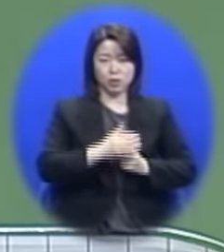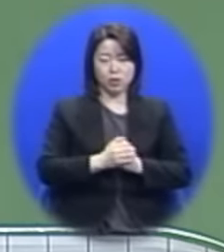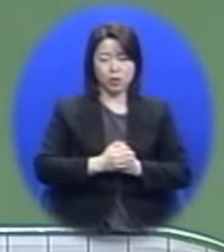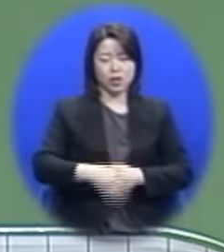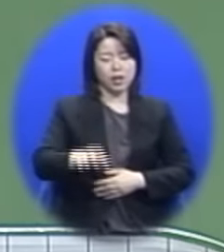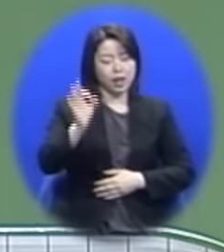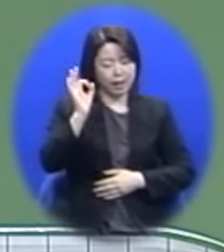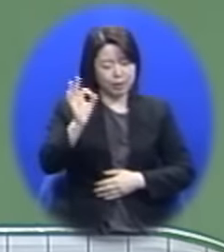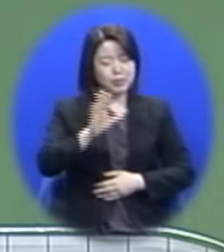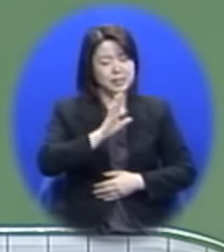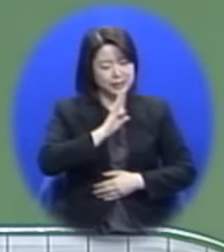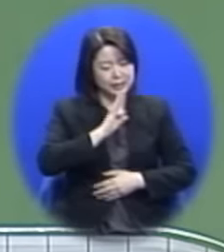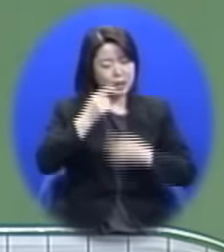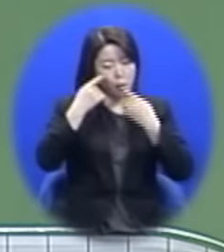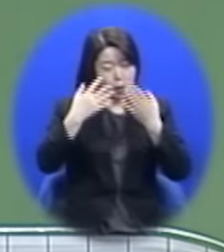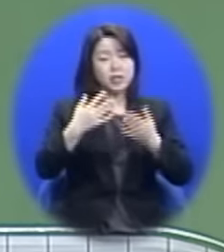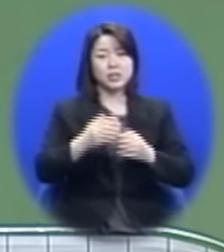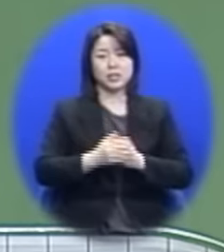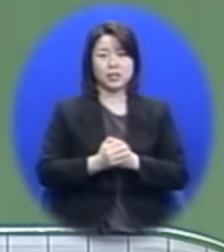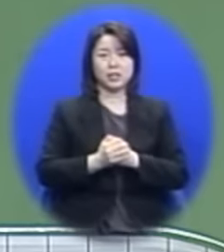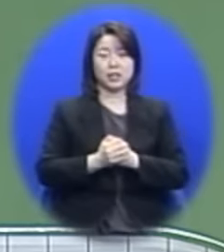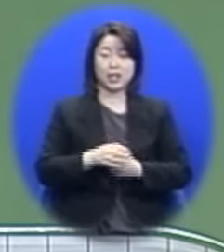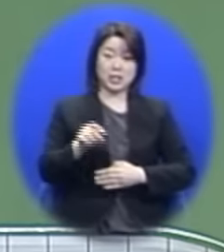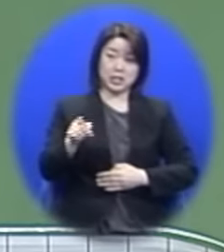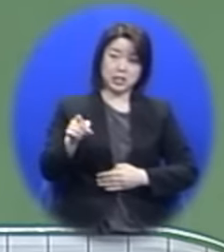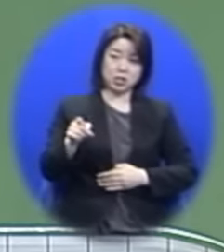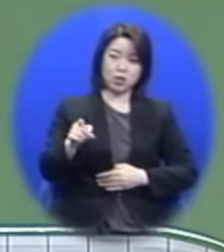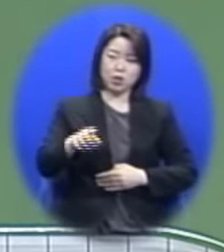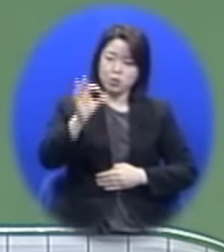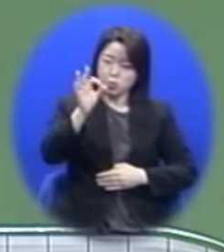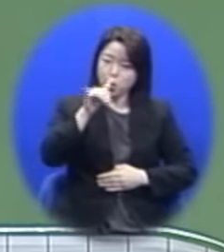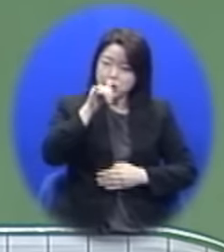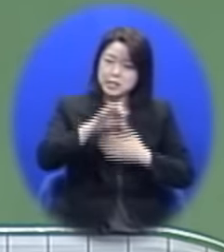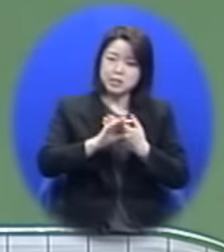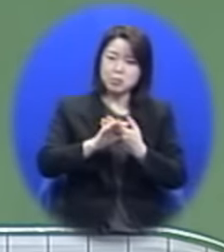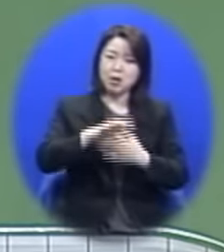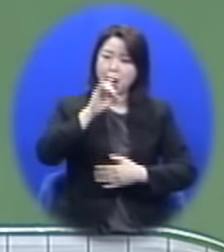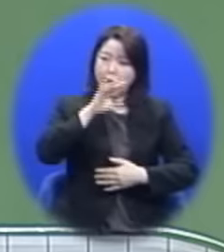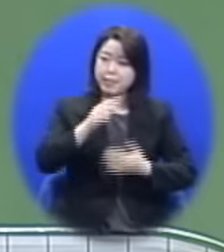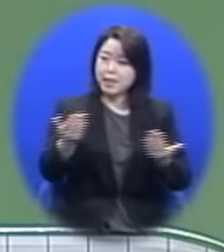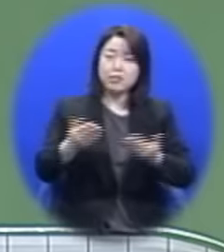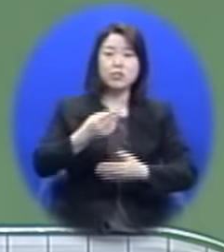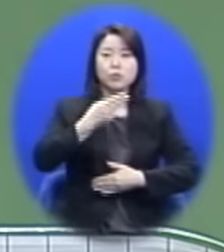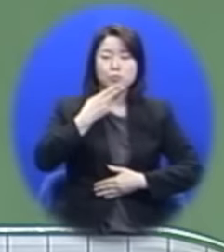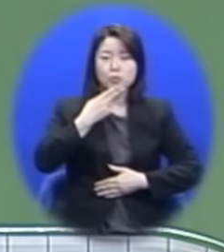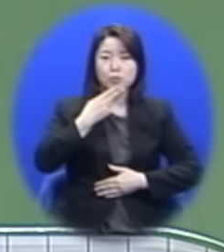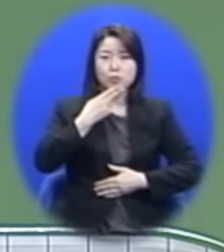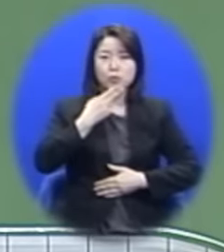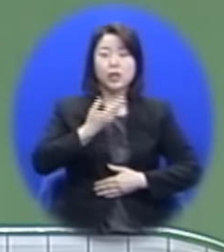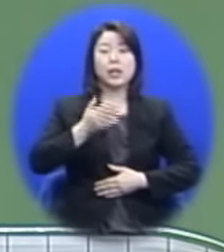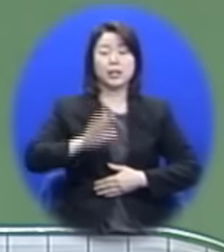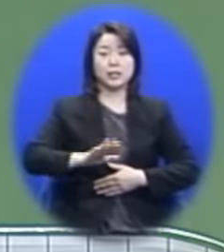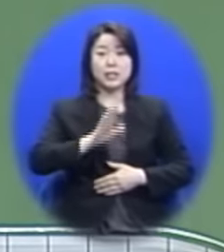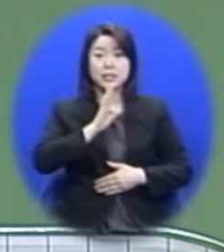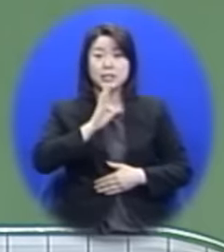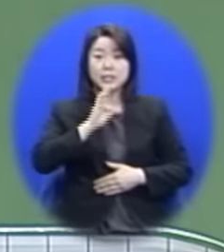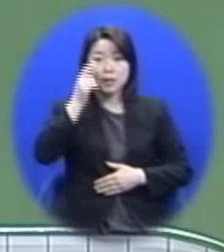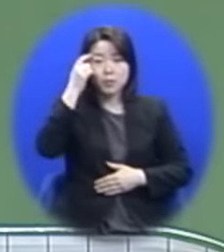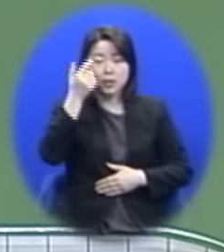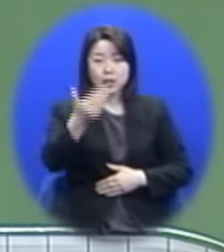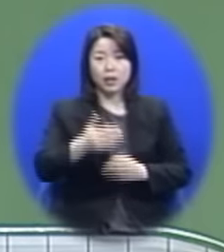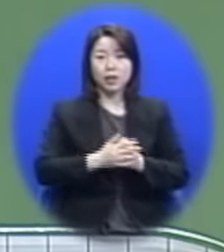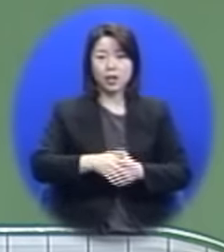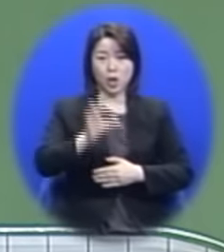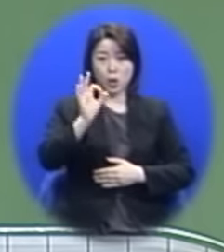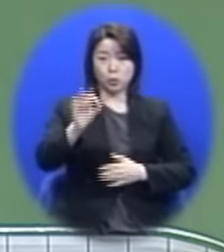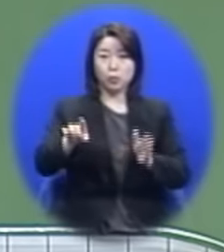돈이야말로 진짜 확실하잖아요. 아, 이거 돈 있으면 안 되는 거 없잖아요. 근데 여러분, 진짜 그렇습니까? 돈